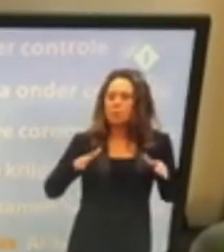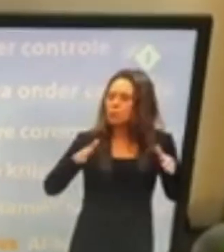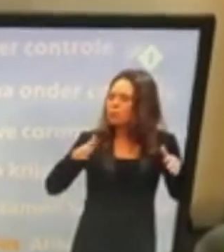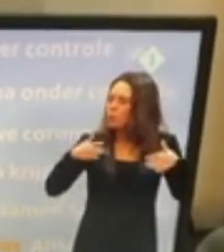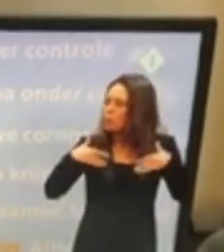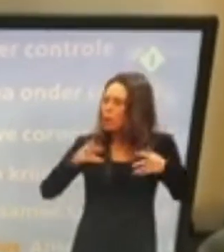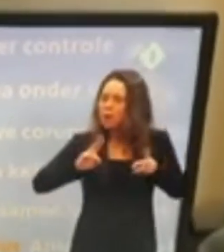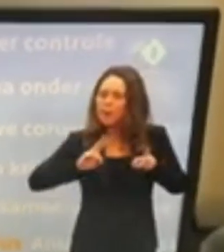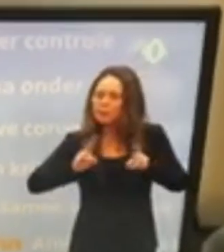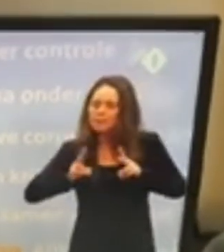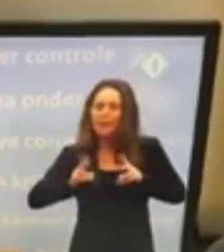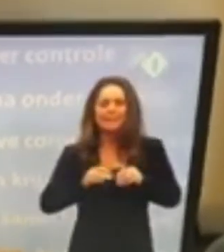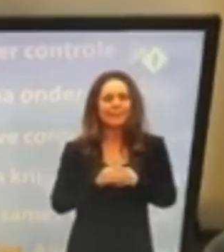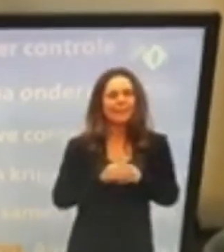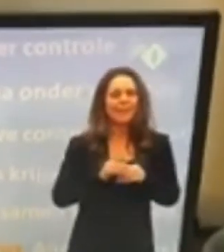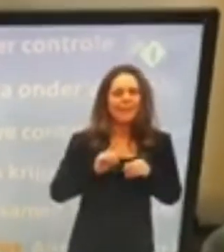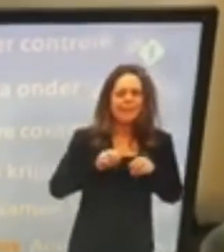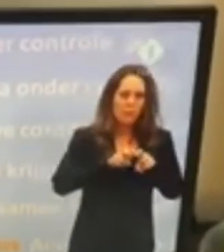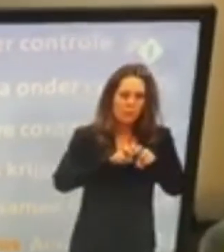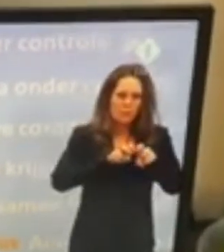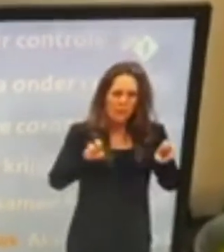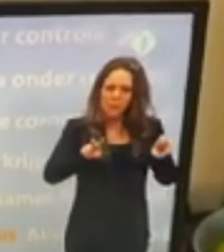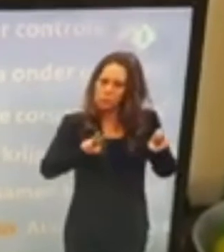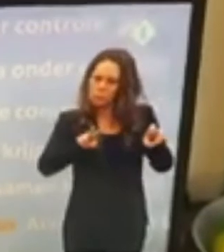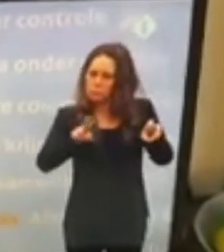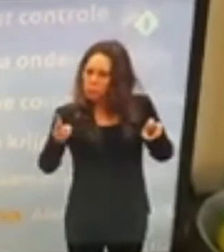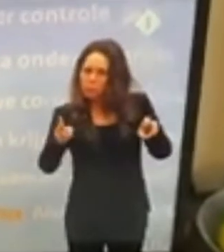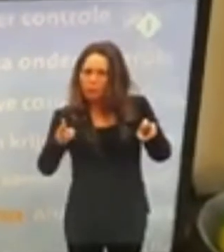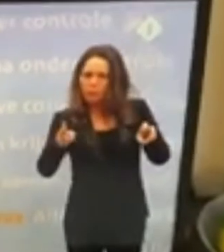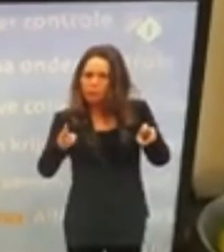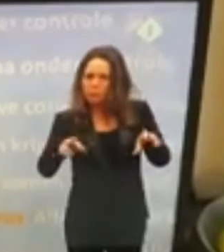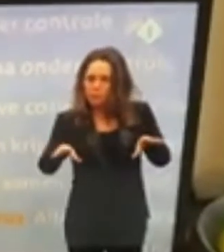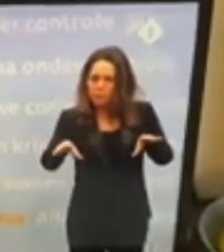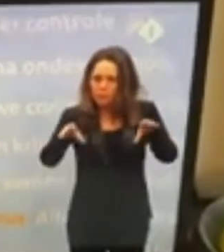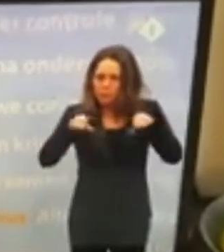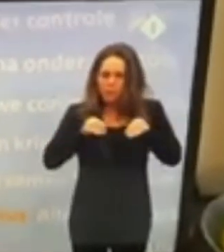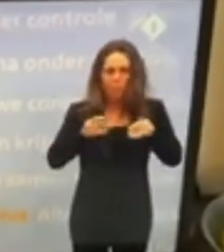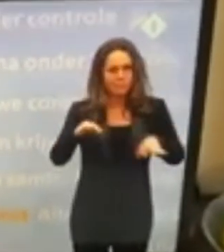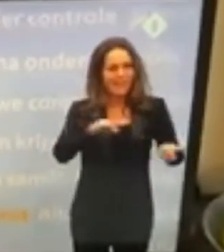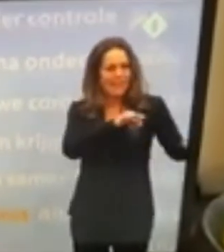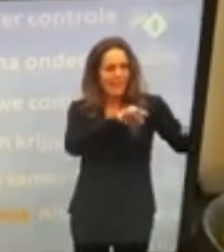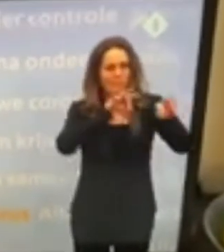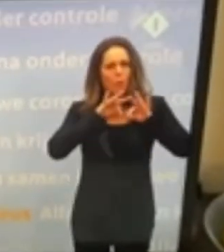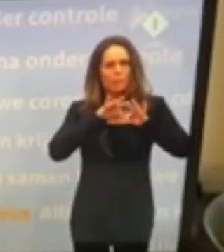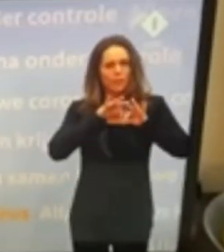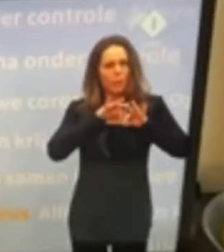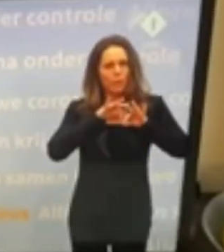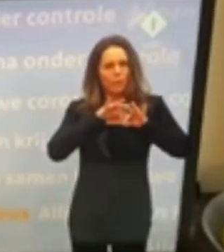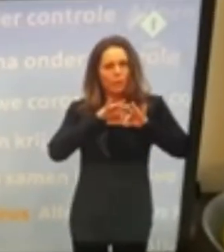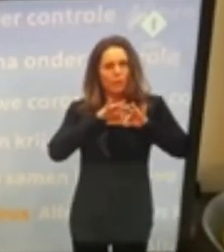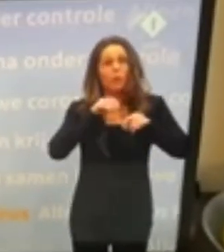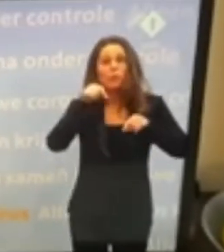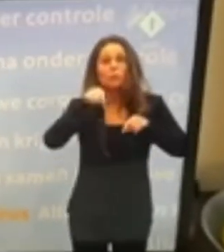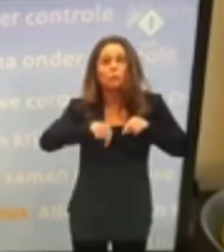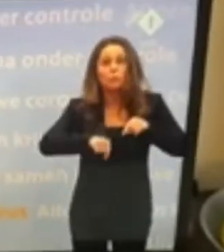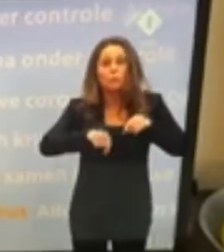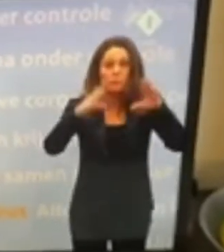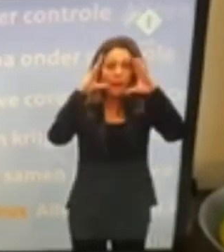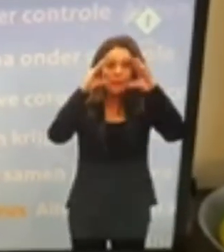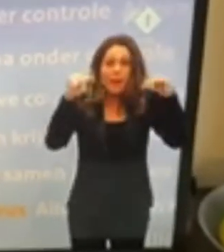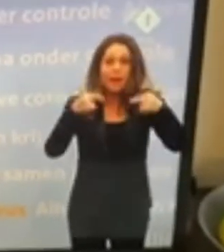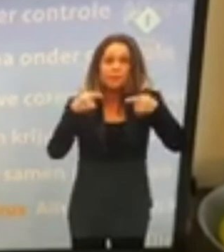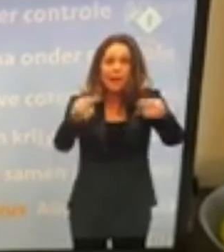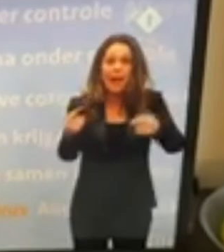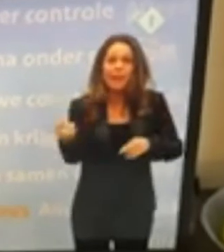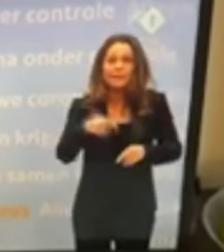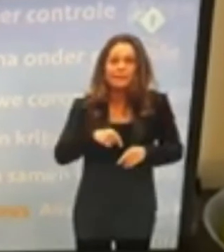nieuwe virusvarianten importeren. Op dit moment moet iedereen die naar ons land reist een negatieve